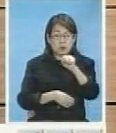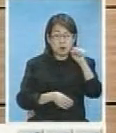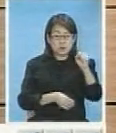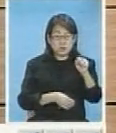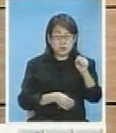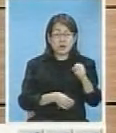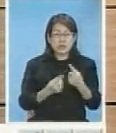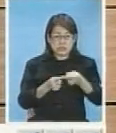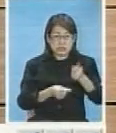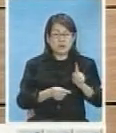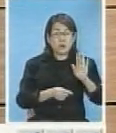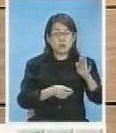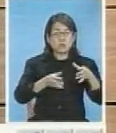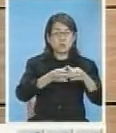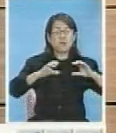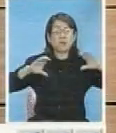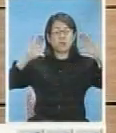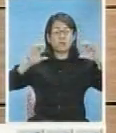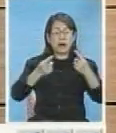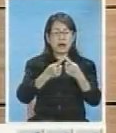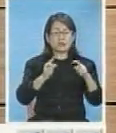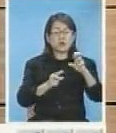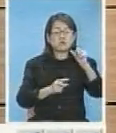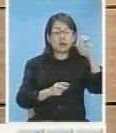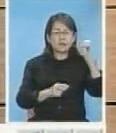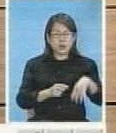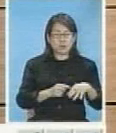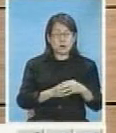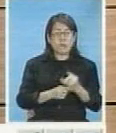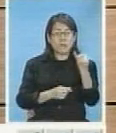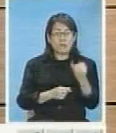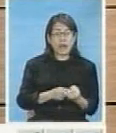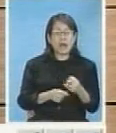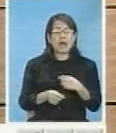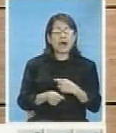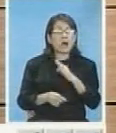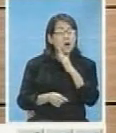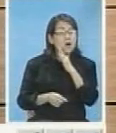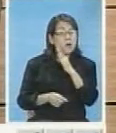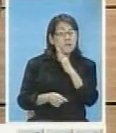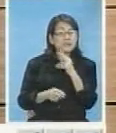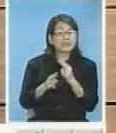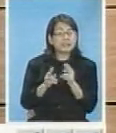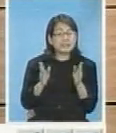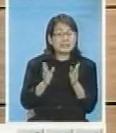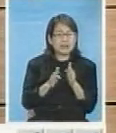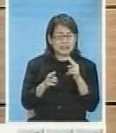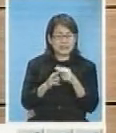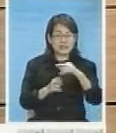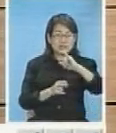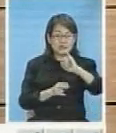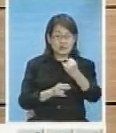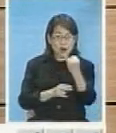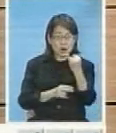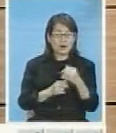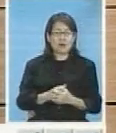ของฝ่ายรัฐบาลด้วยครับผมสมมุติชื่อย่อเป็นนายจอจานนะครับนะครับท่านประธานครับเป็นก